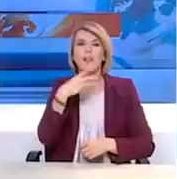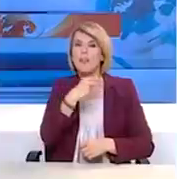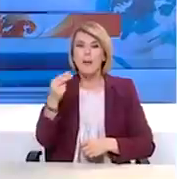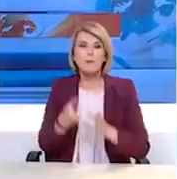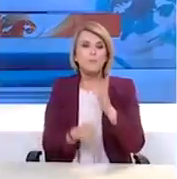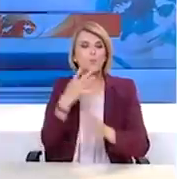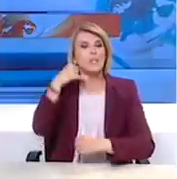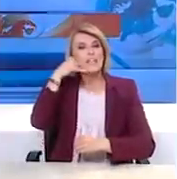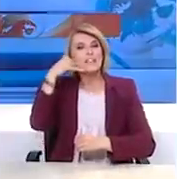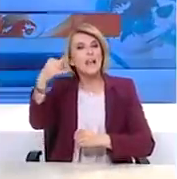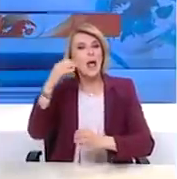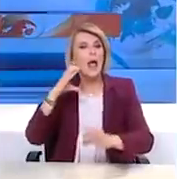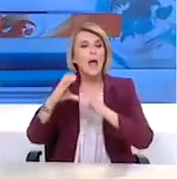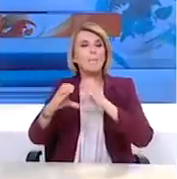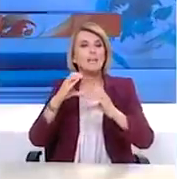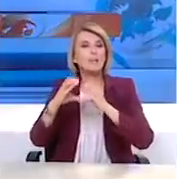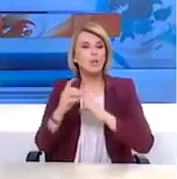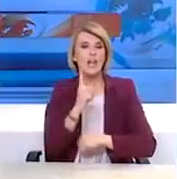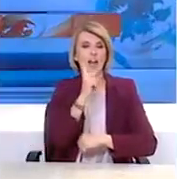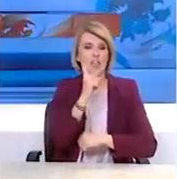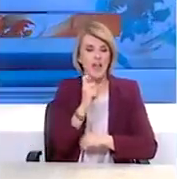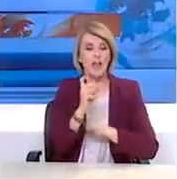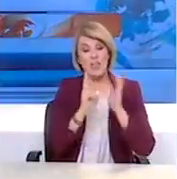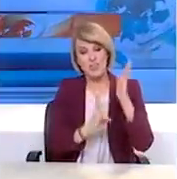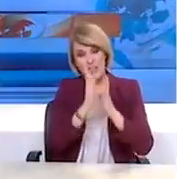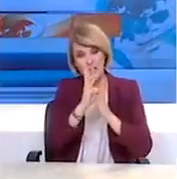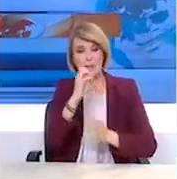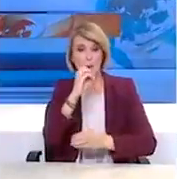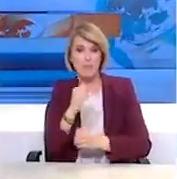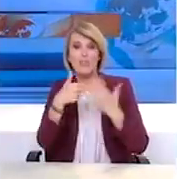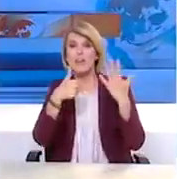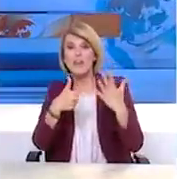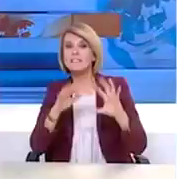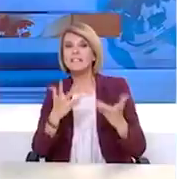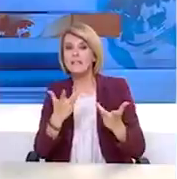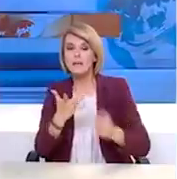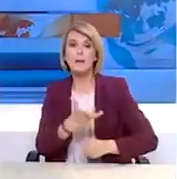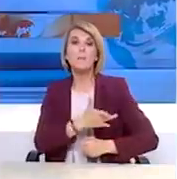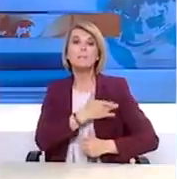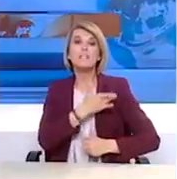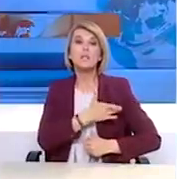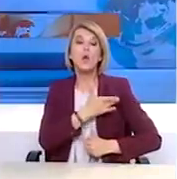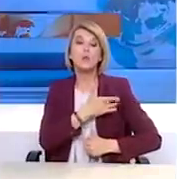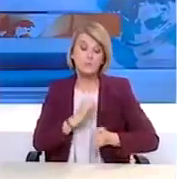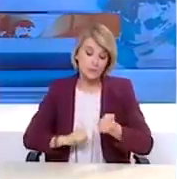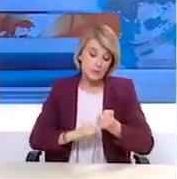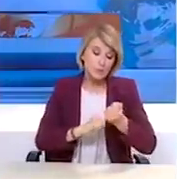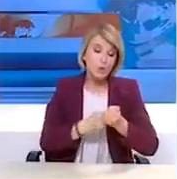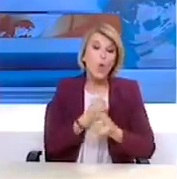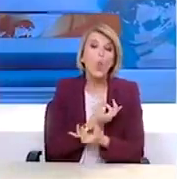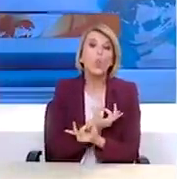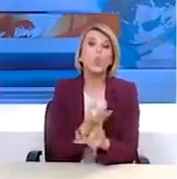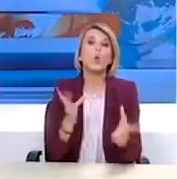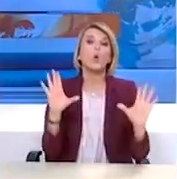για τον κορονοϊό, το γνωστό 1306, επισημαίνεται ότι η επικοινωνία των πολιτών είναι δωρεάν και δεν επιφέρει καμία